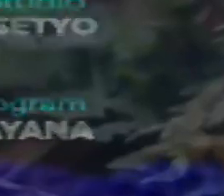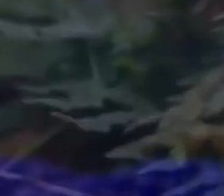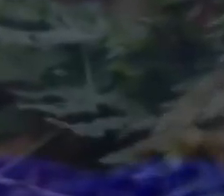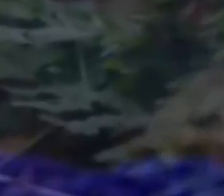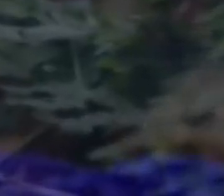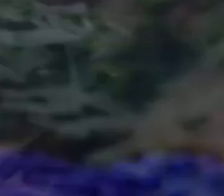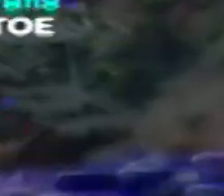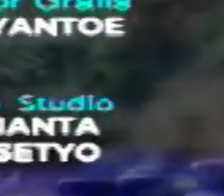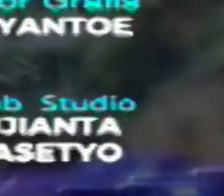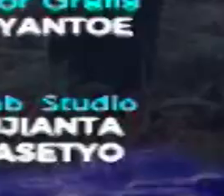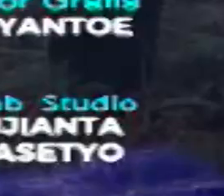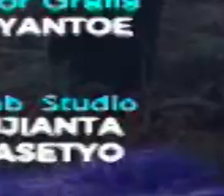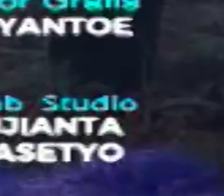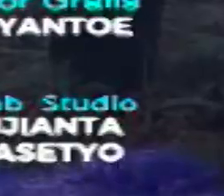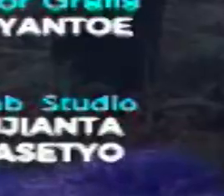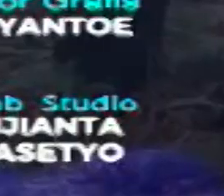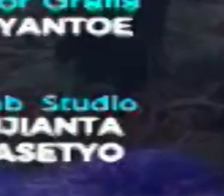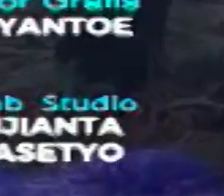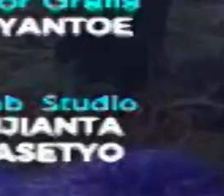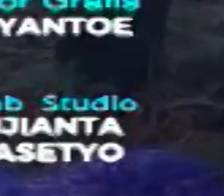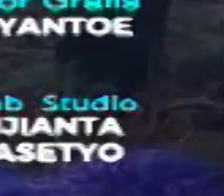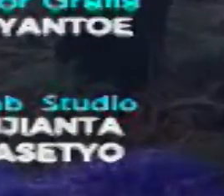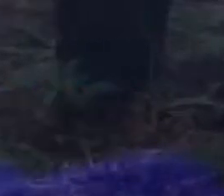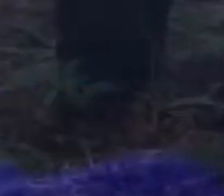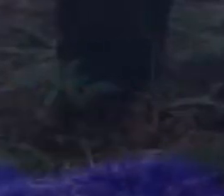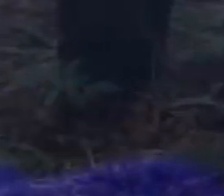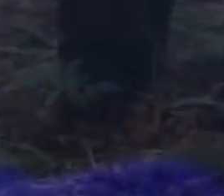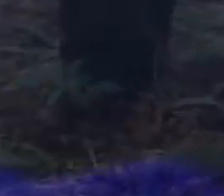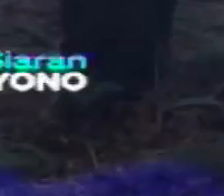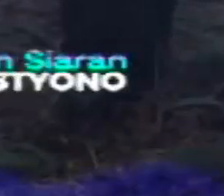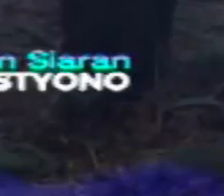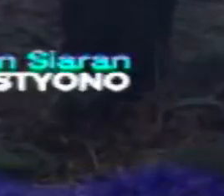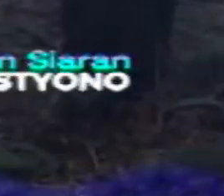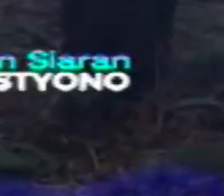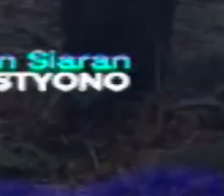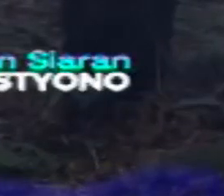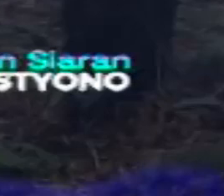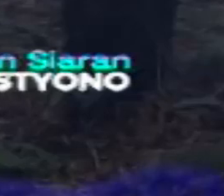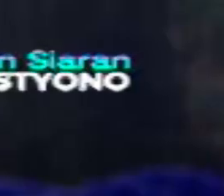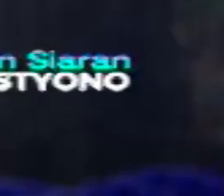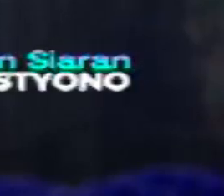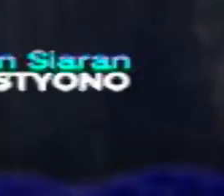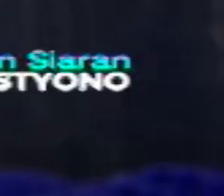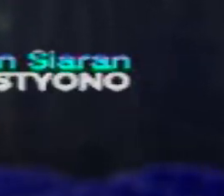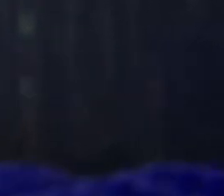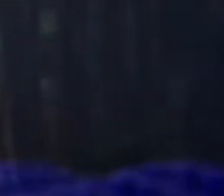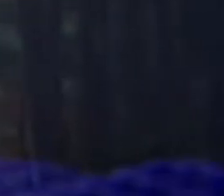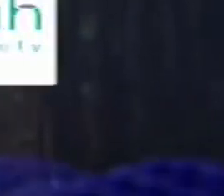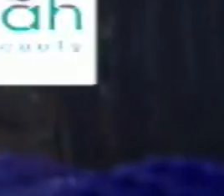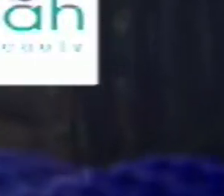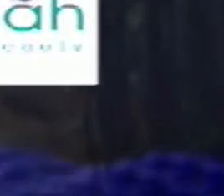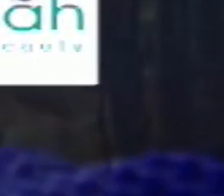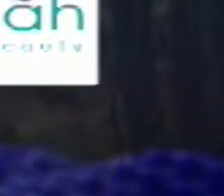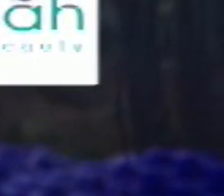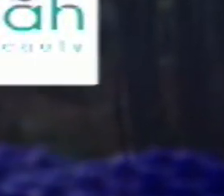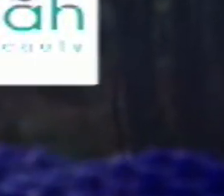atau geopark. Salah satu keragaman hayati di tempat ini adalah cantigi ungu atau cantigi gunung. Pohon ini tumbuh